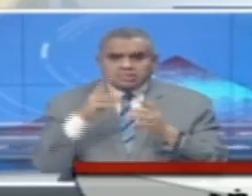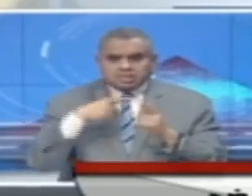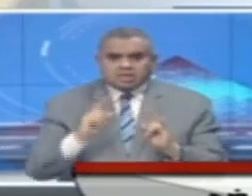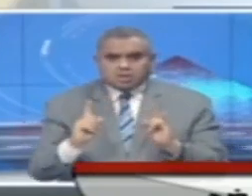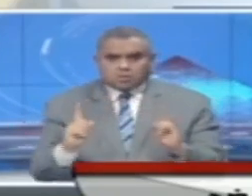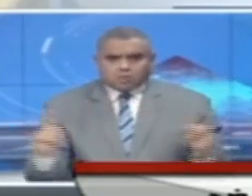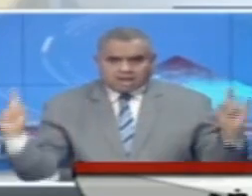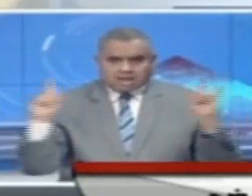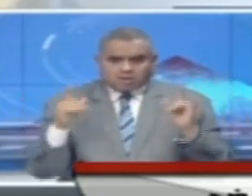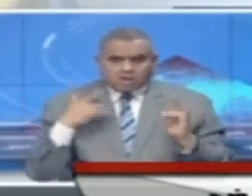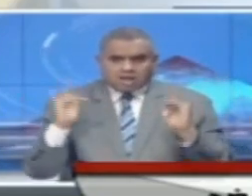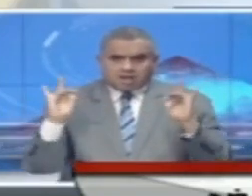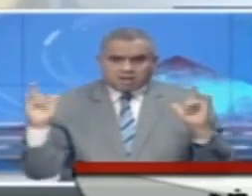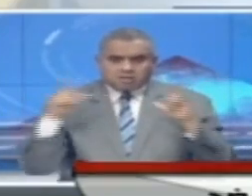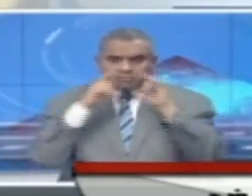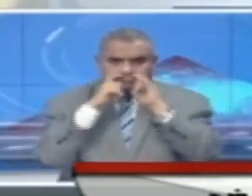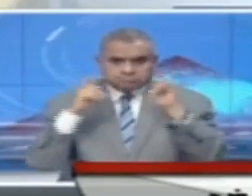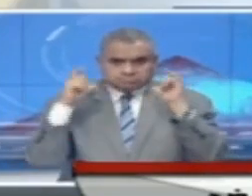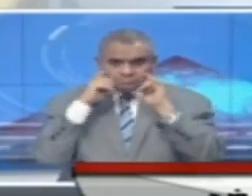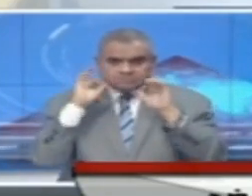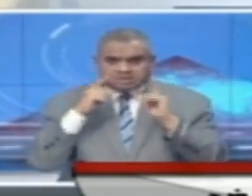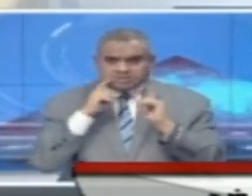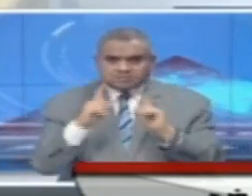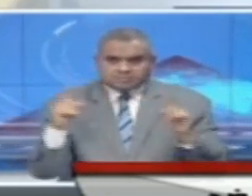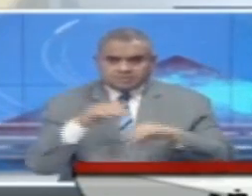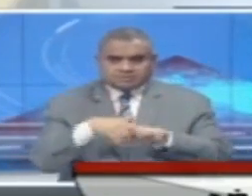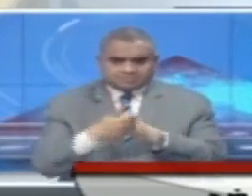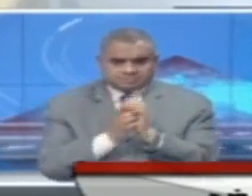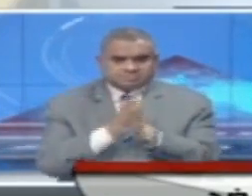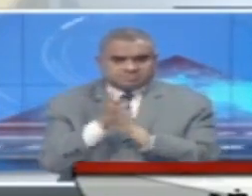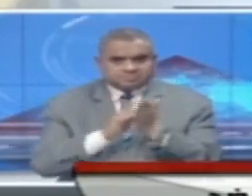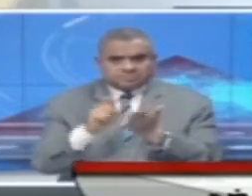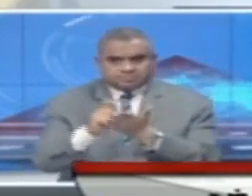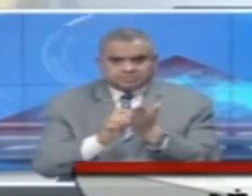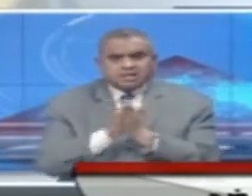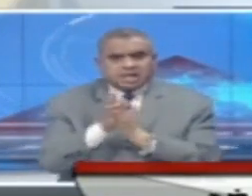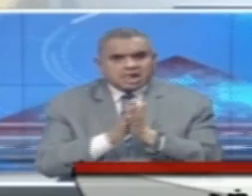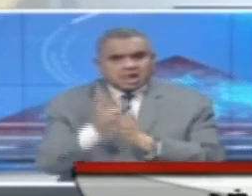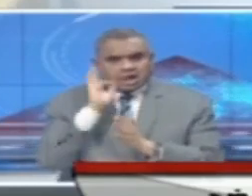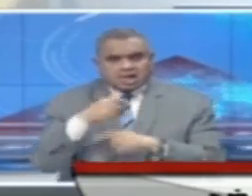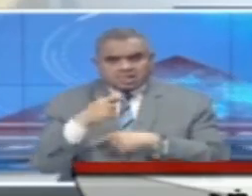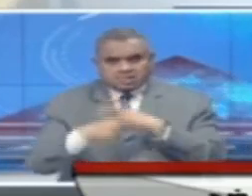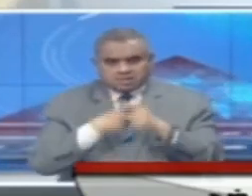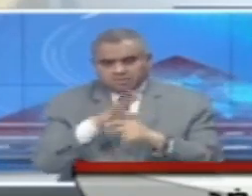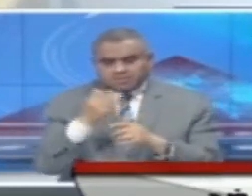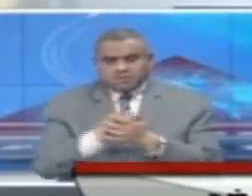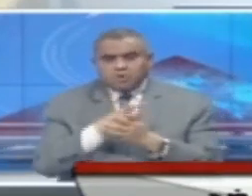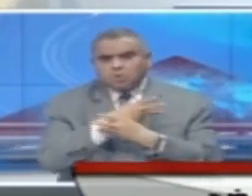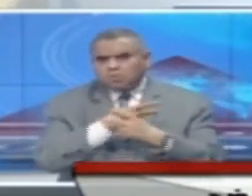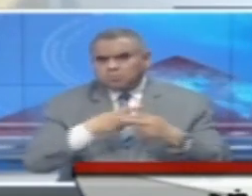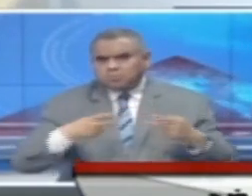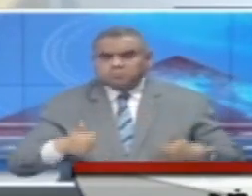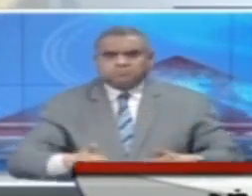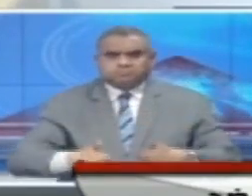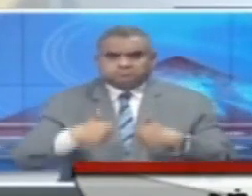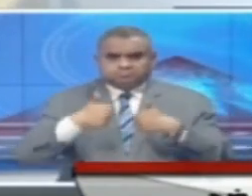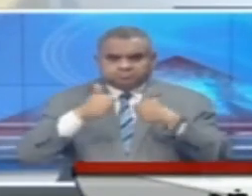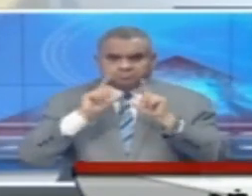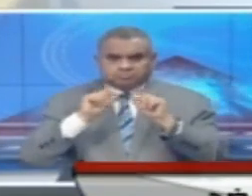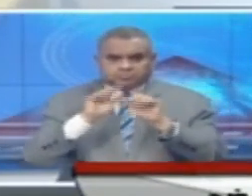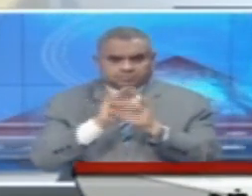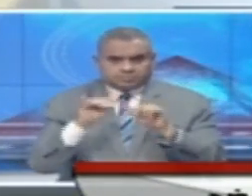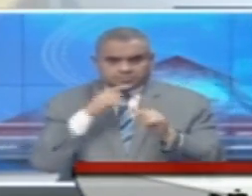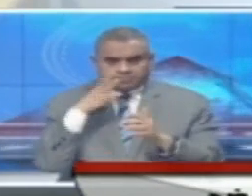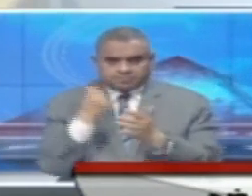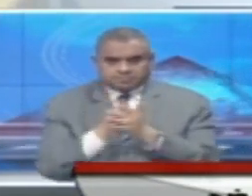إجراءات احترازية، في ماسكات، كل الجميع متوفر. الإجراءات الاحترازية موجودة، بيدخلوا